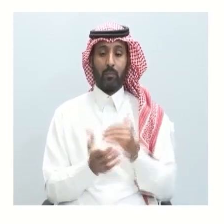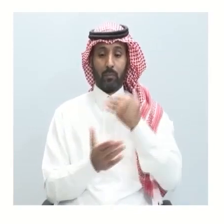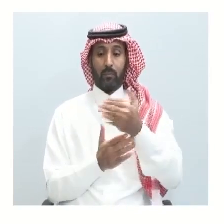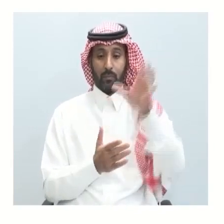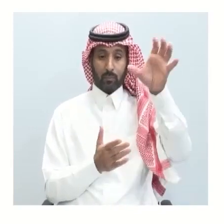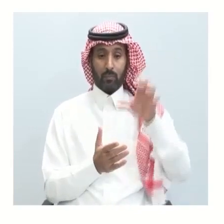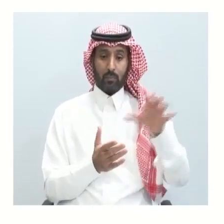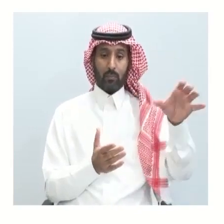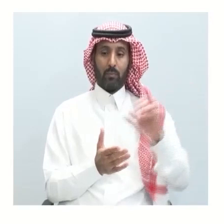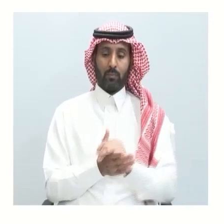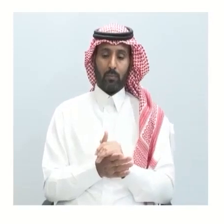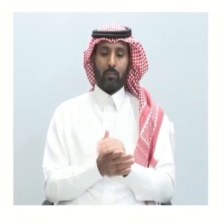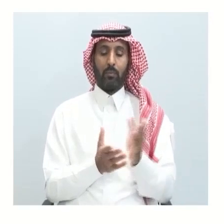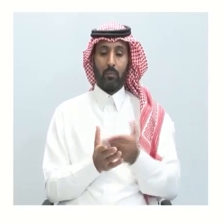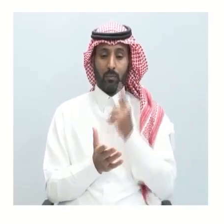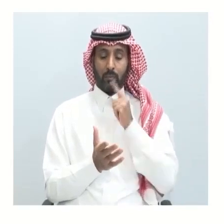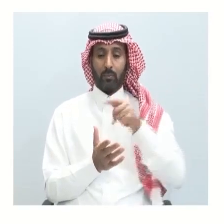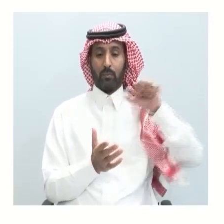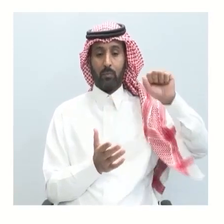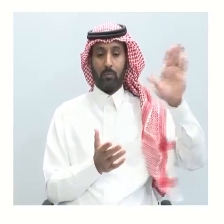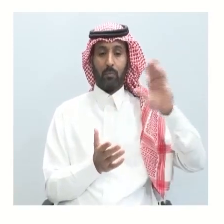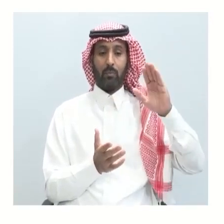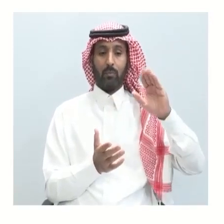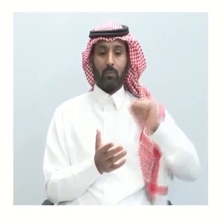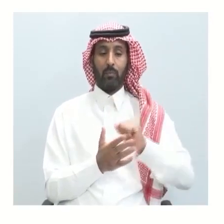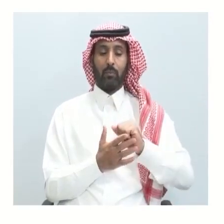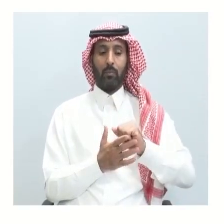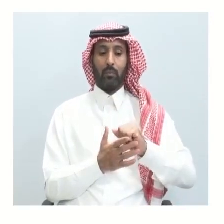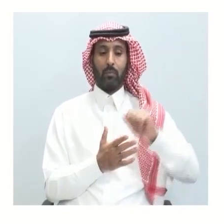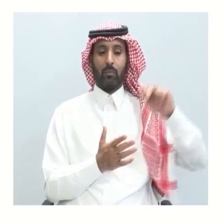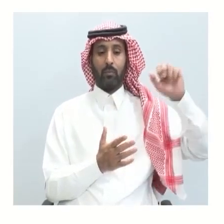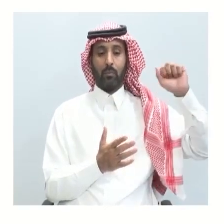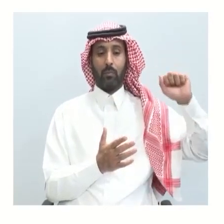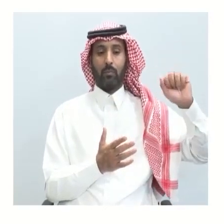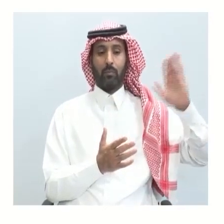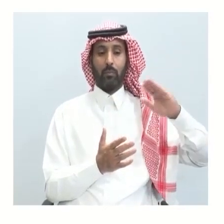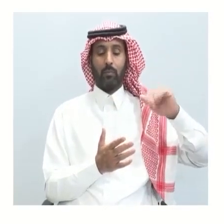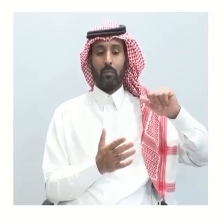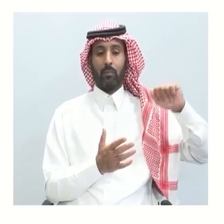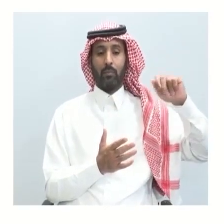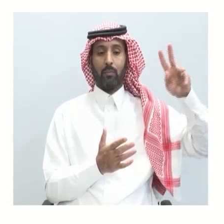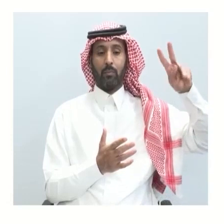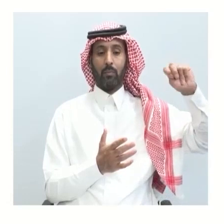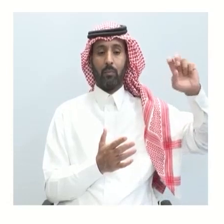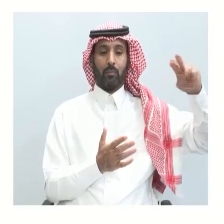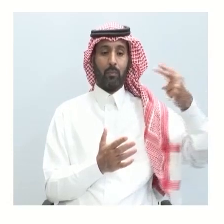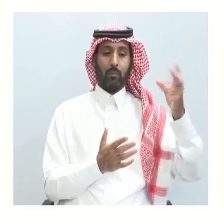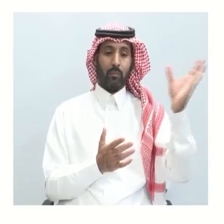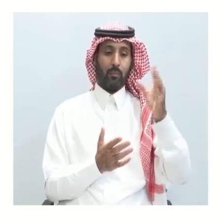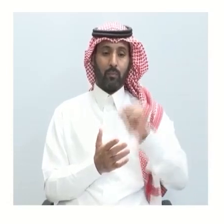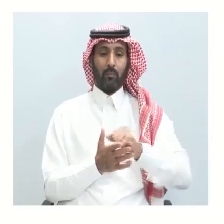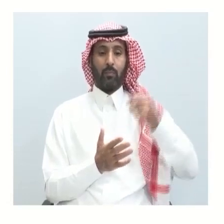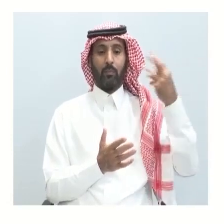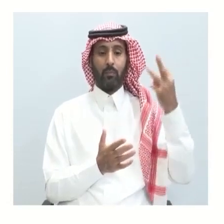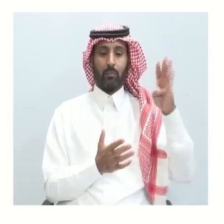نعوض عن المادة A. لاحظ معي المادة A بالنيتروجين، المادة B